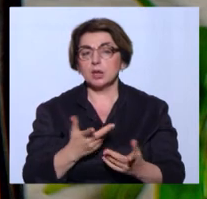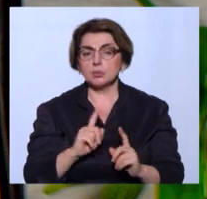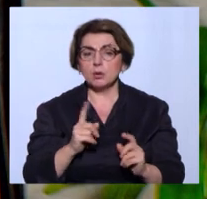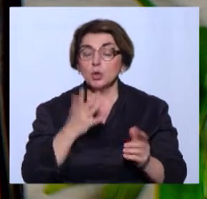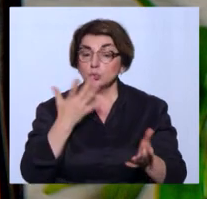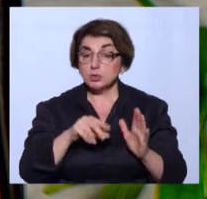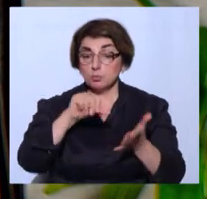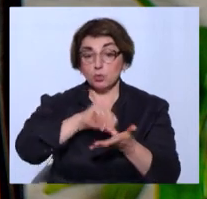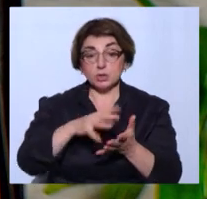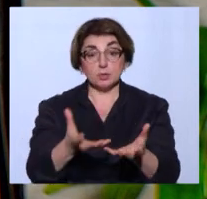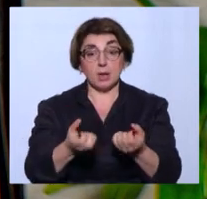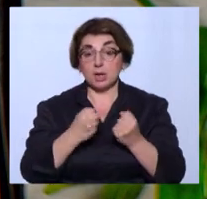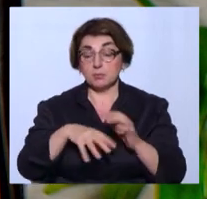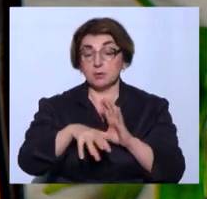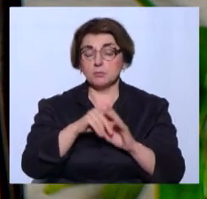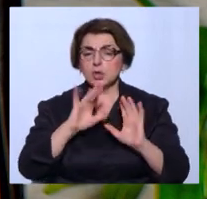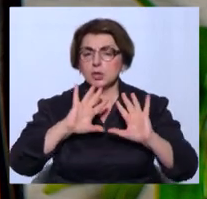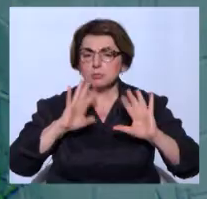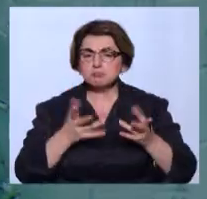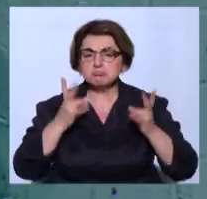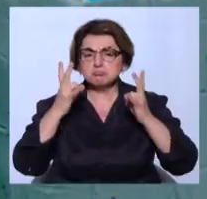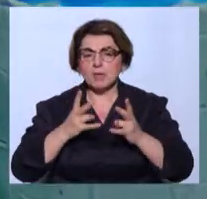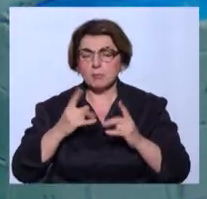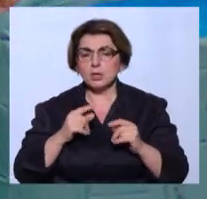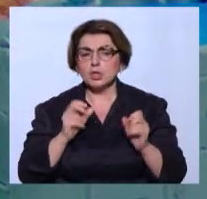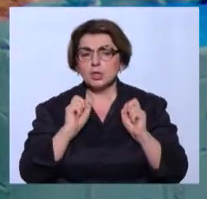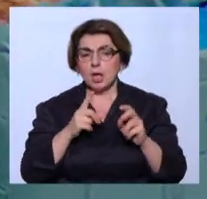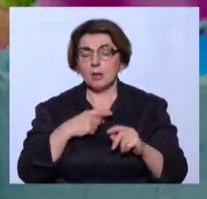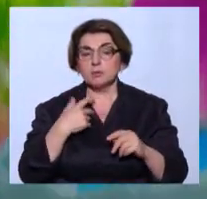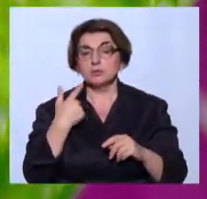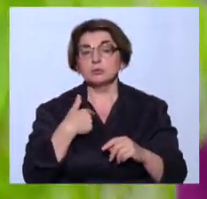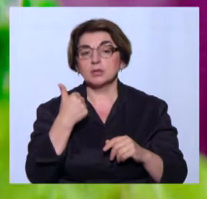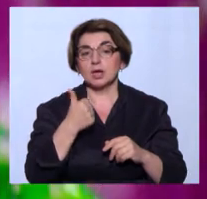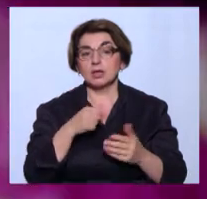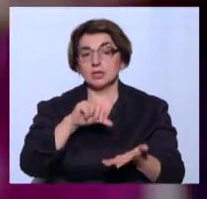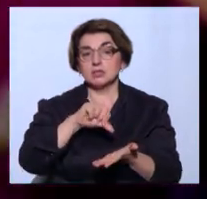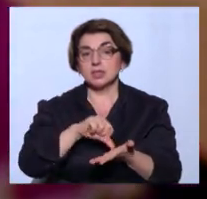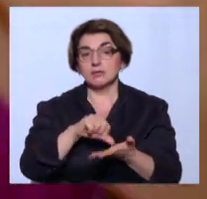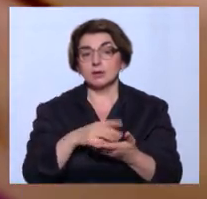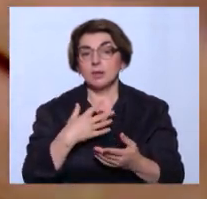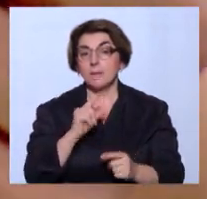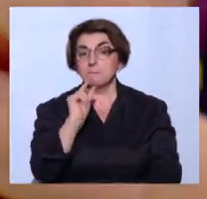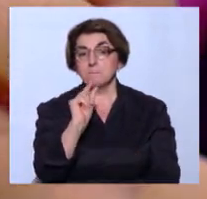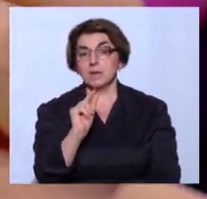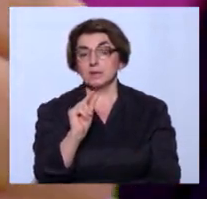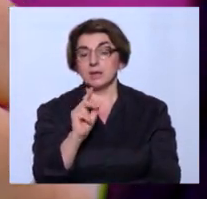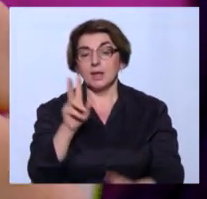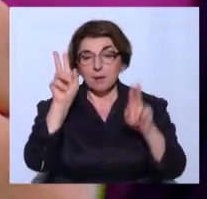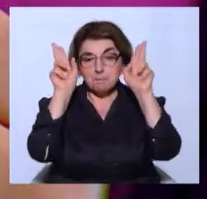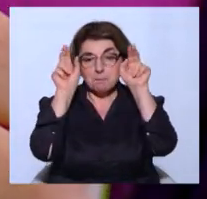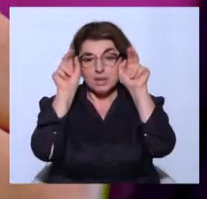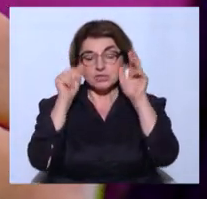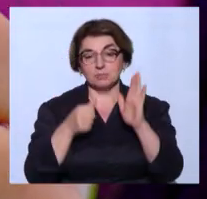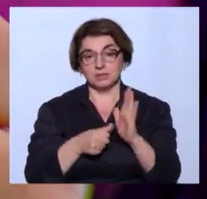რა საფრთხეები შეიძლება მოყვეს ამ ყველაფერს. ამაში კი ჩვენთვის კარგად ნაცნობი, უკვე ნაცნობი პატარა